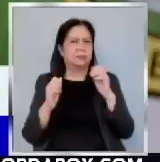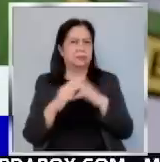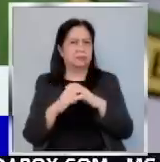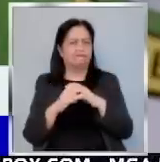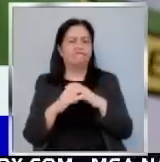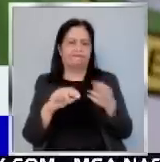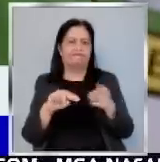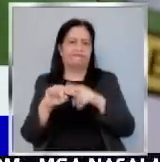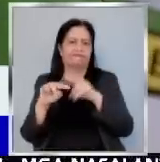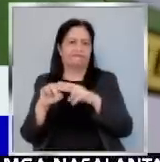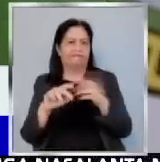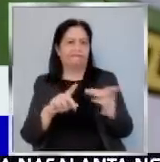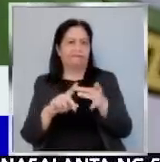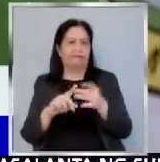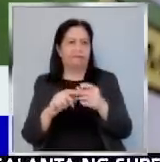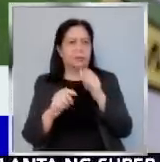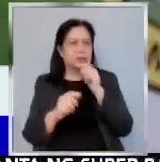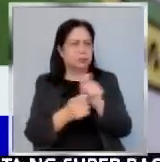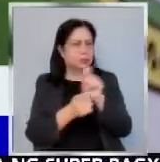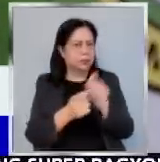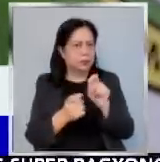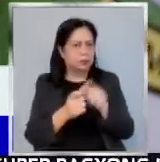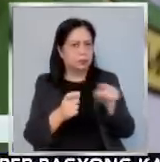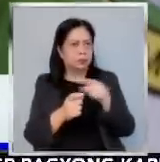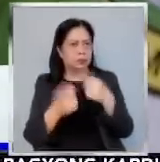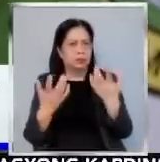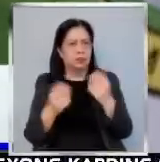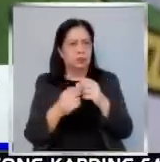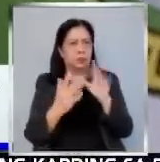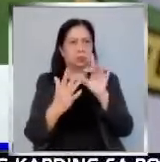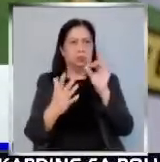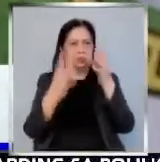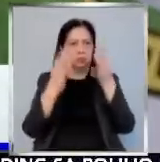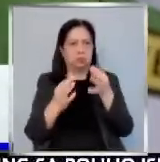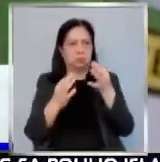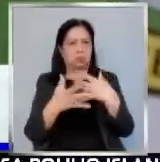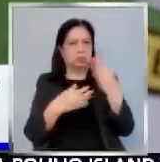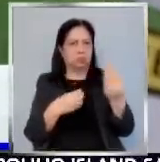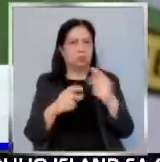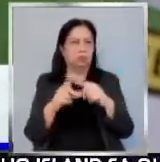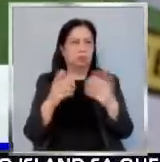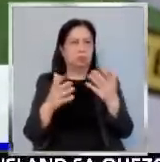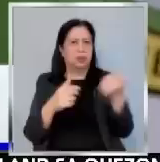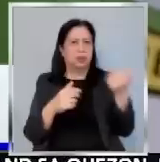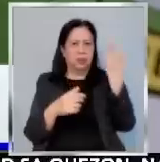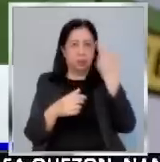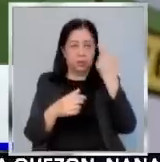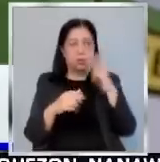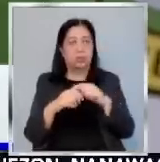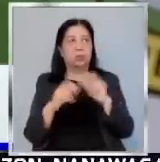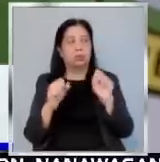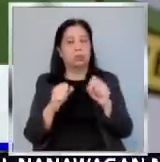increase. It is not specific to the mask or optional masking outdoors. It can also be